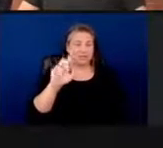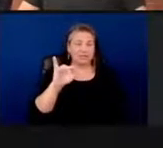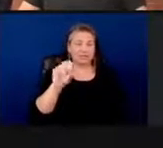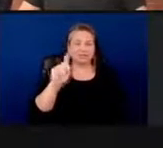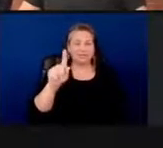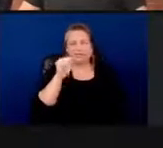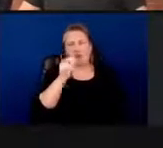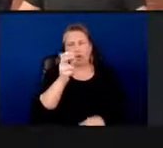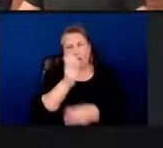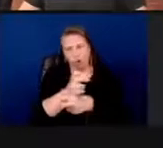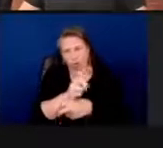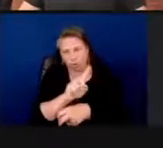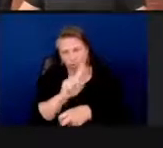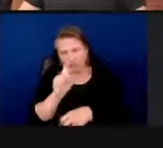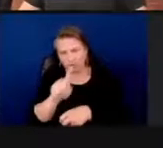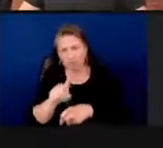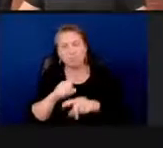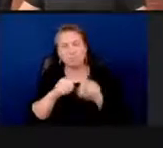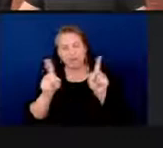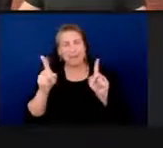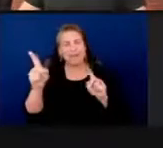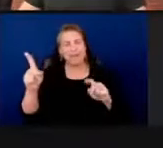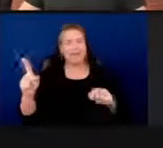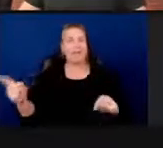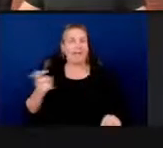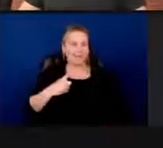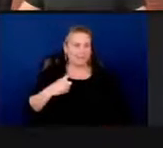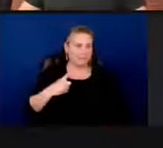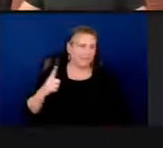mambo ambayo tumeweza kuzungumzia leo.